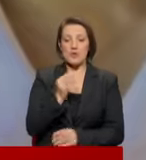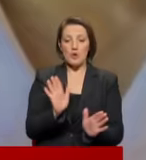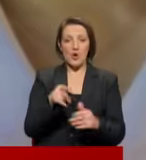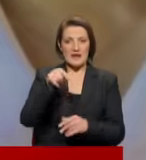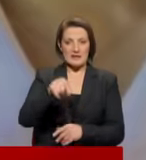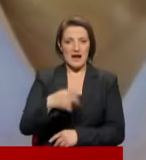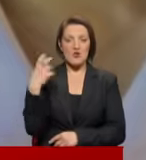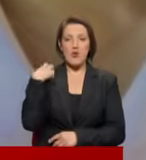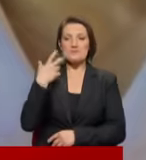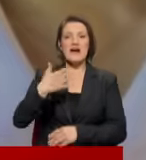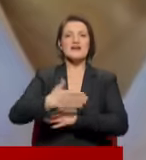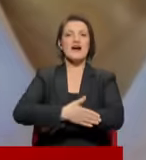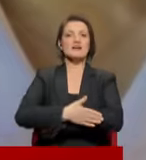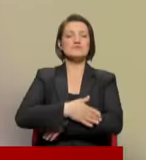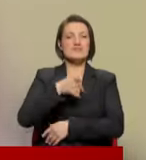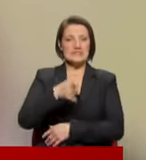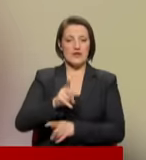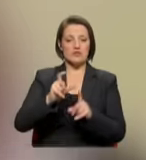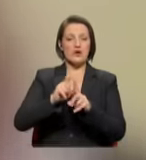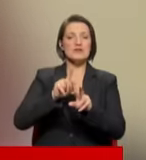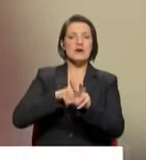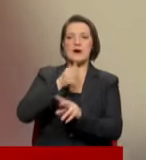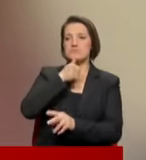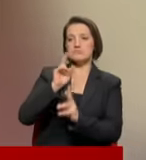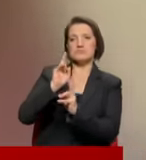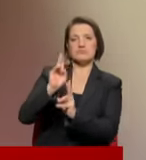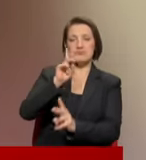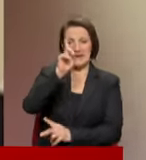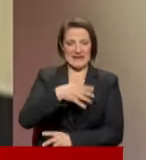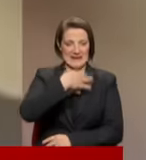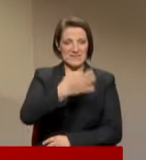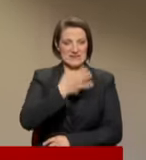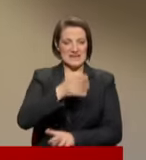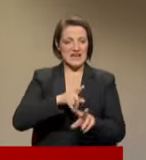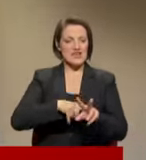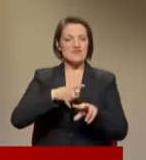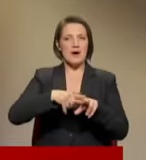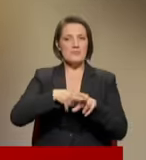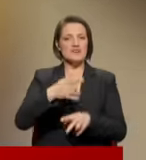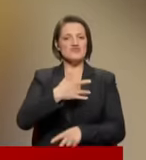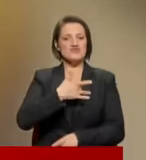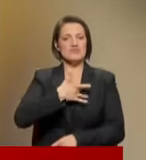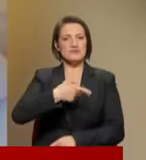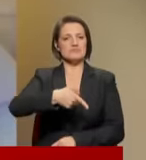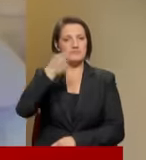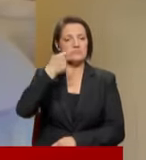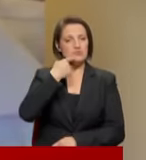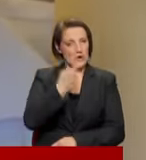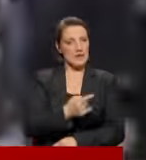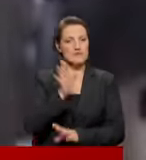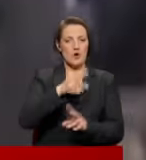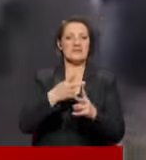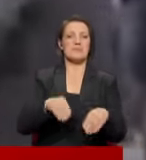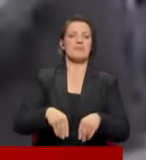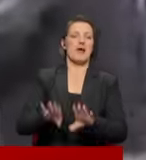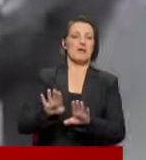odada komiser yardımcısı Doğan Can Y'ye aitti. İlk ifadesinde Yeşim Akbaş'ın canına kıydığını söyledi,